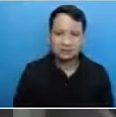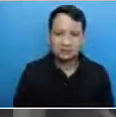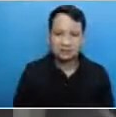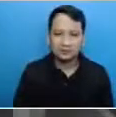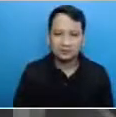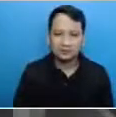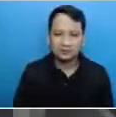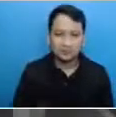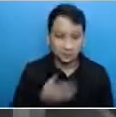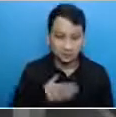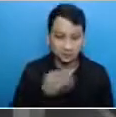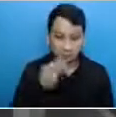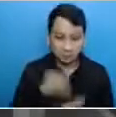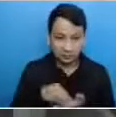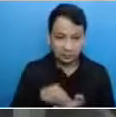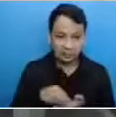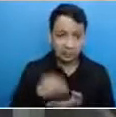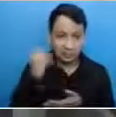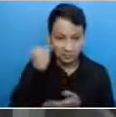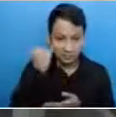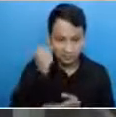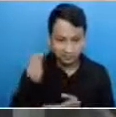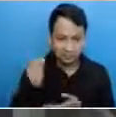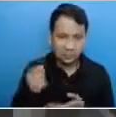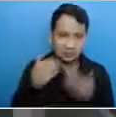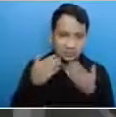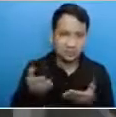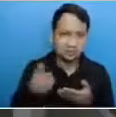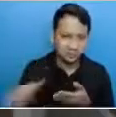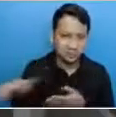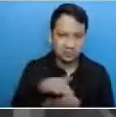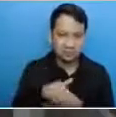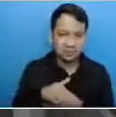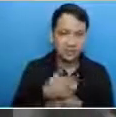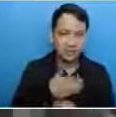ay maging mas matibay pa ang inyong pagsasama at stay safe sa inyo.